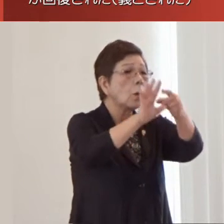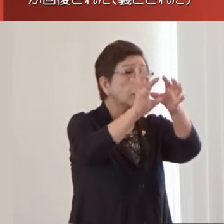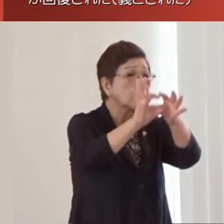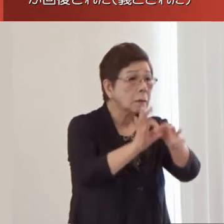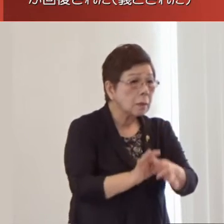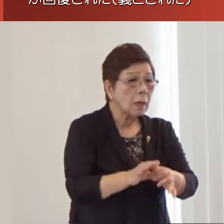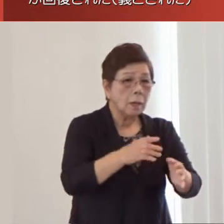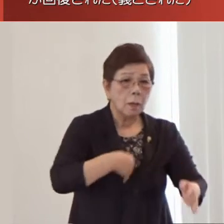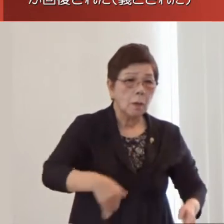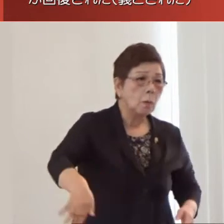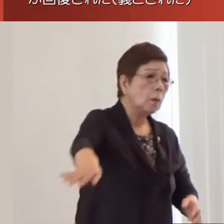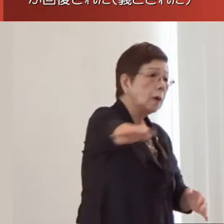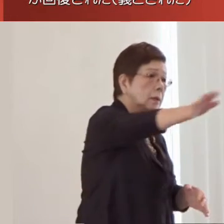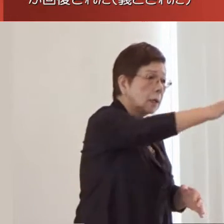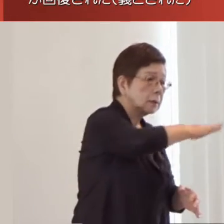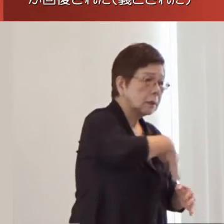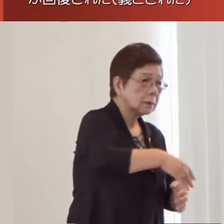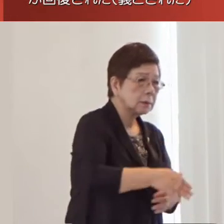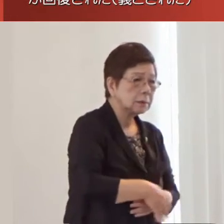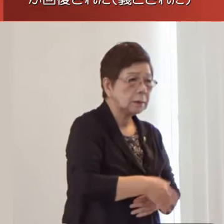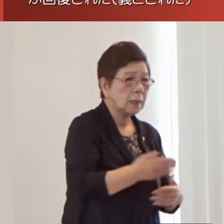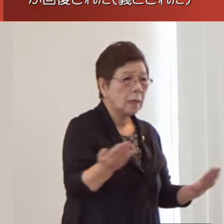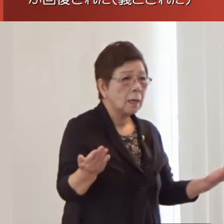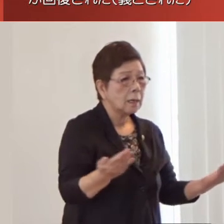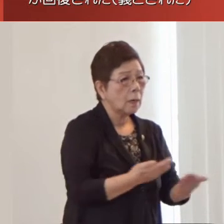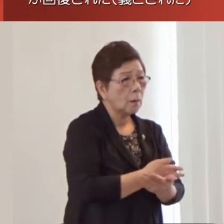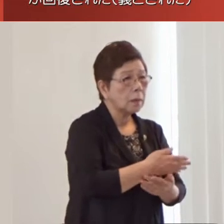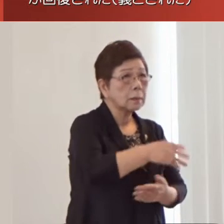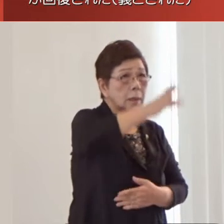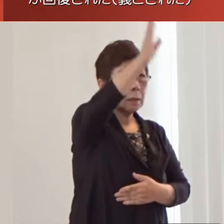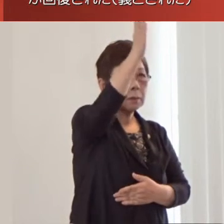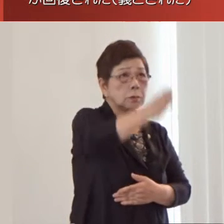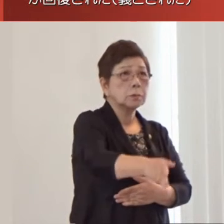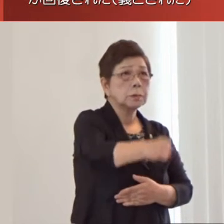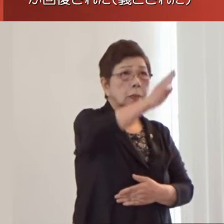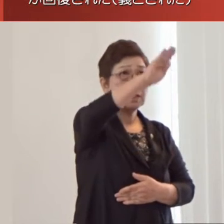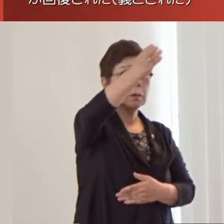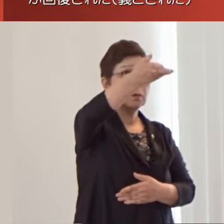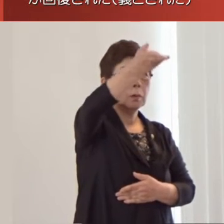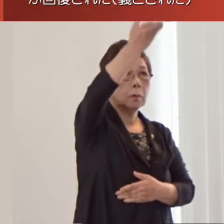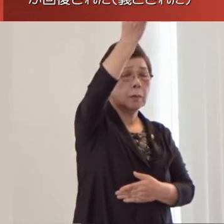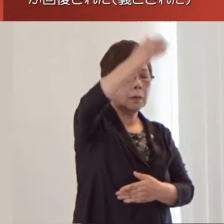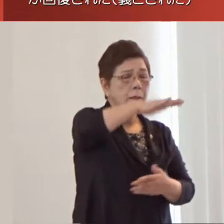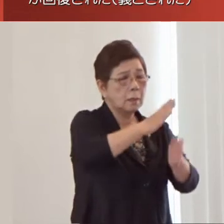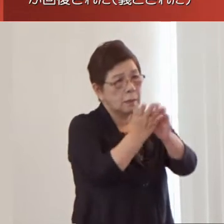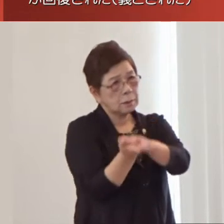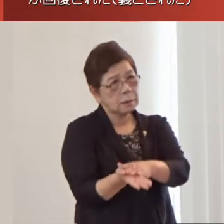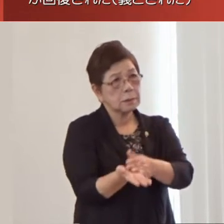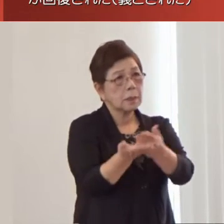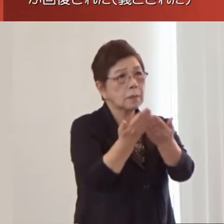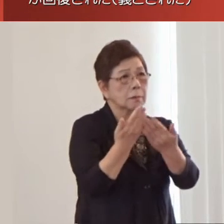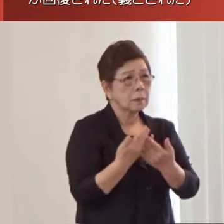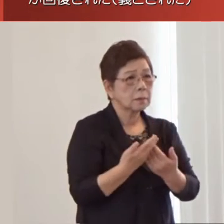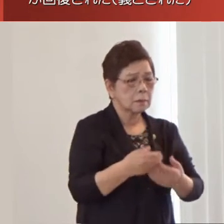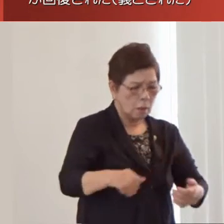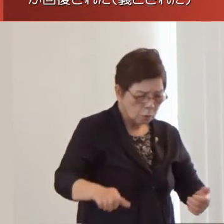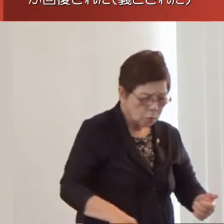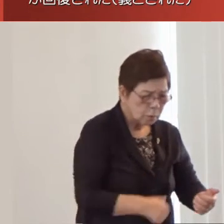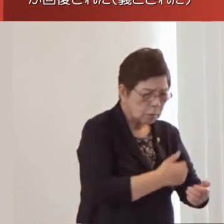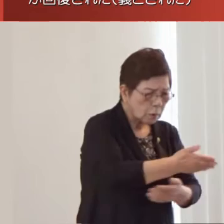たちに代わって十字架の上で死んでくださって、私たちの罪の身代わりとなってく